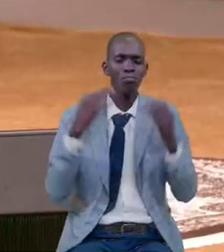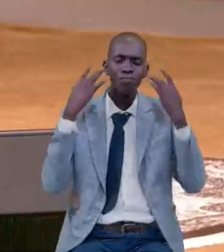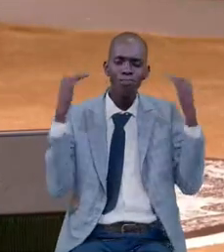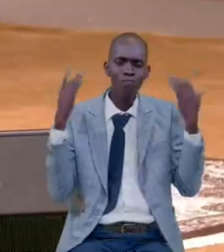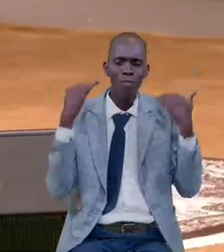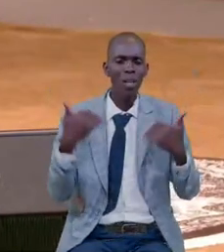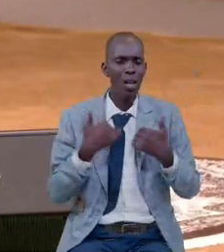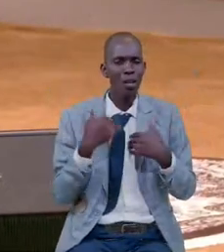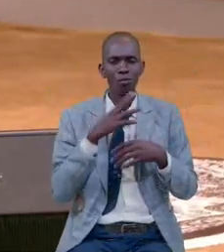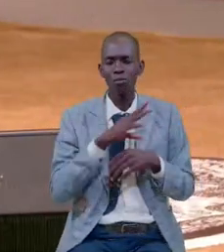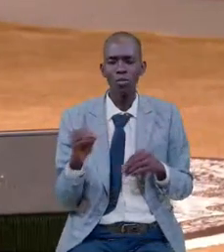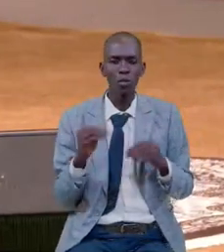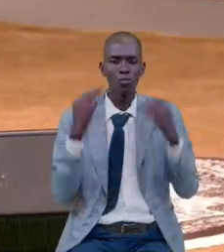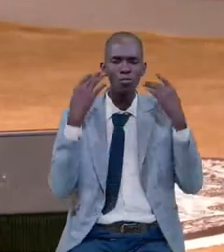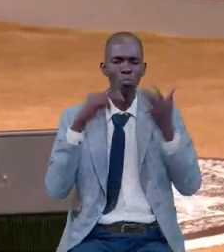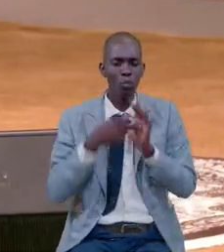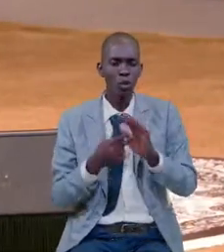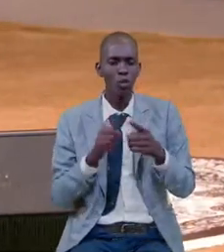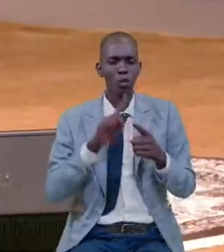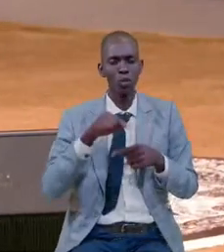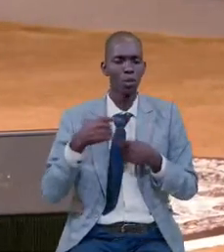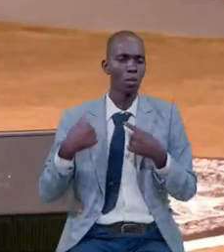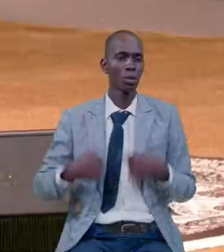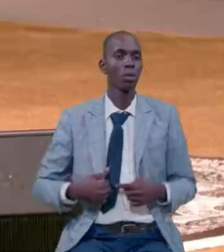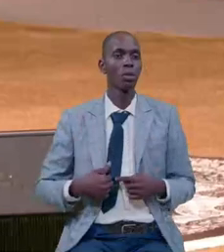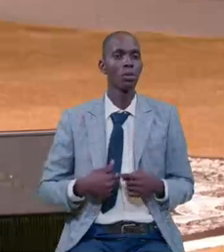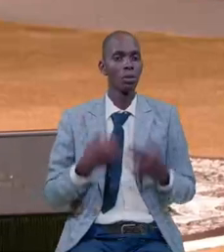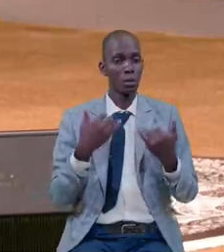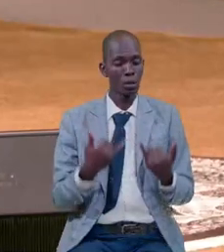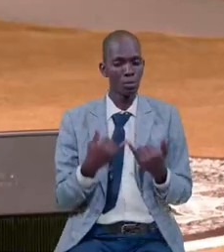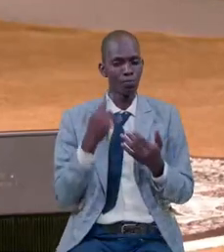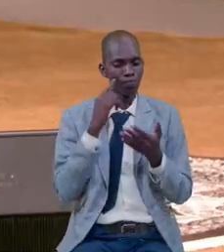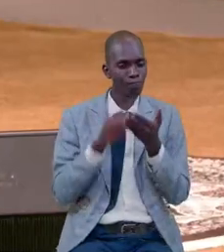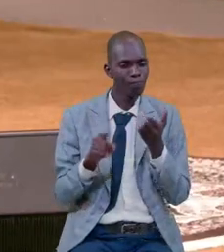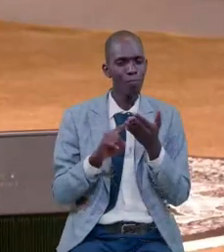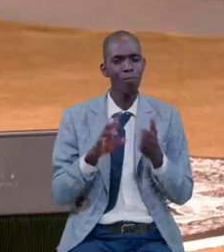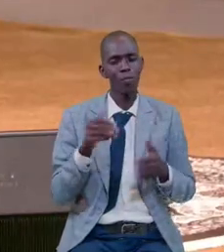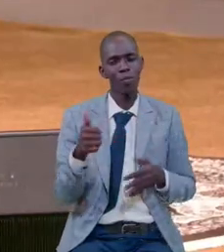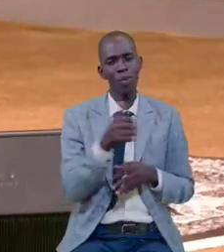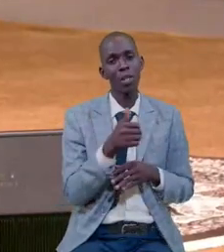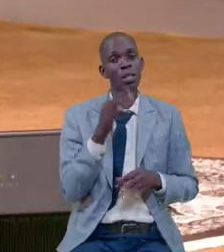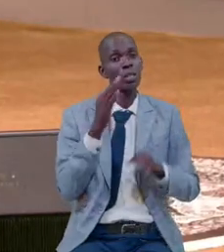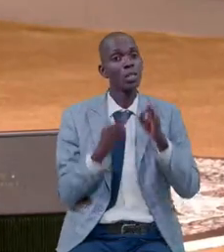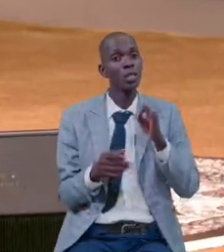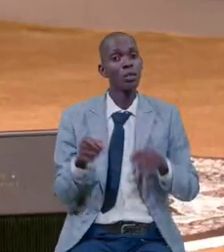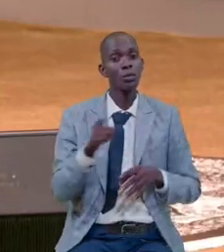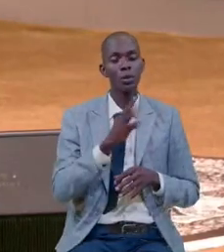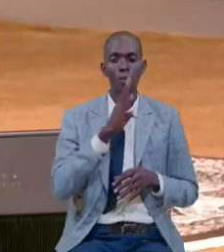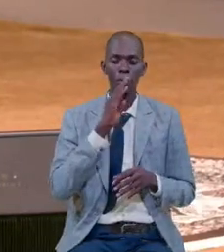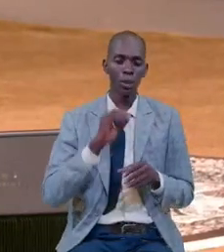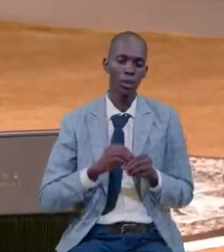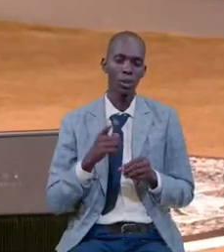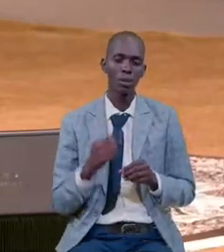cela se reflète dans votre vie? Examinez-vous vous-même pour savoir si vous êtes dans la foi.